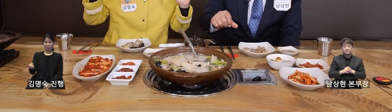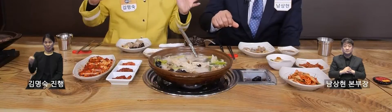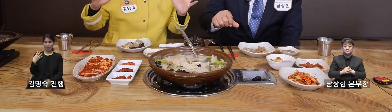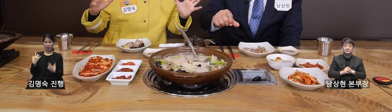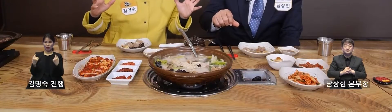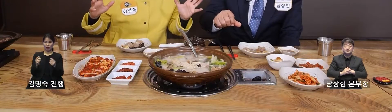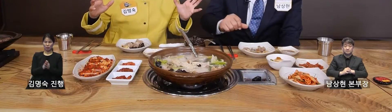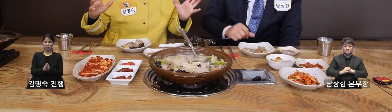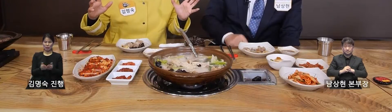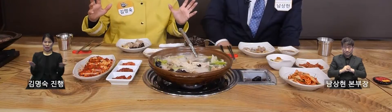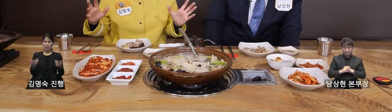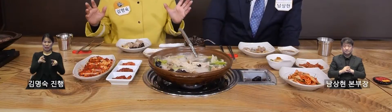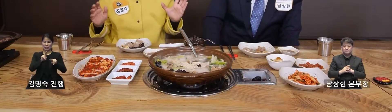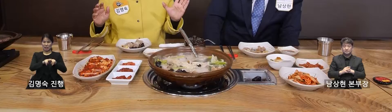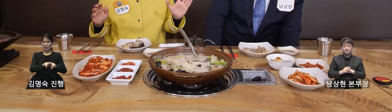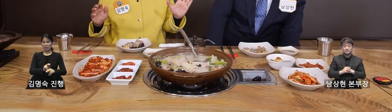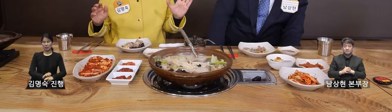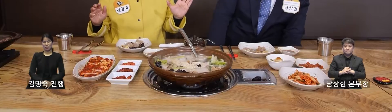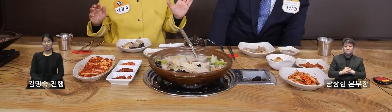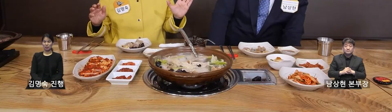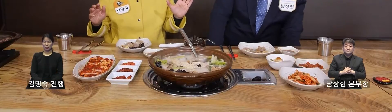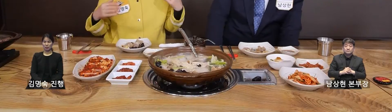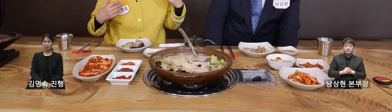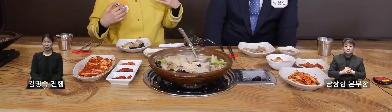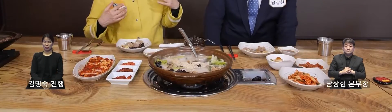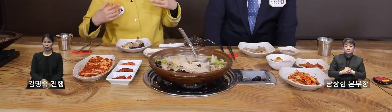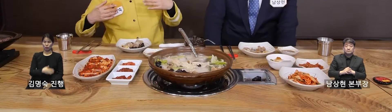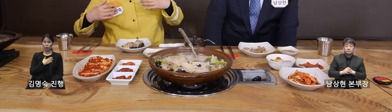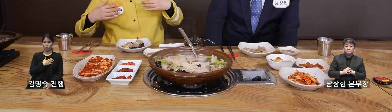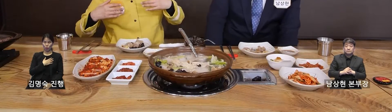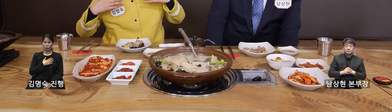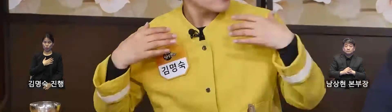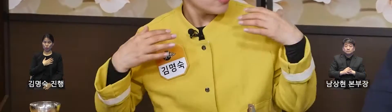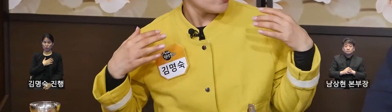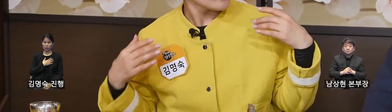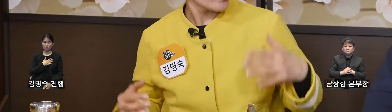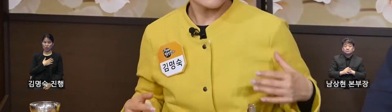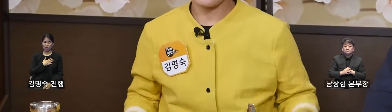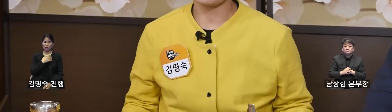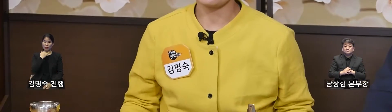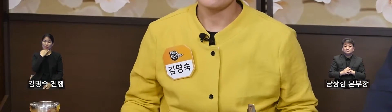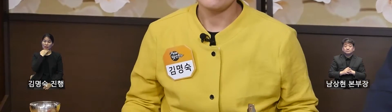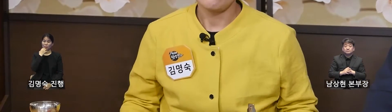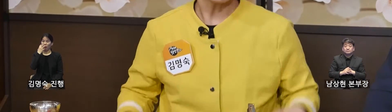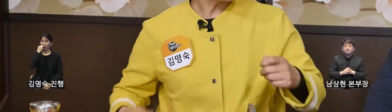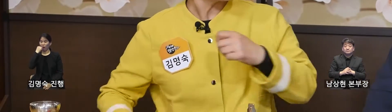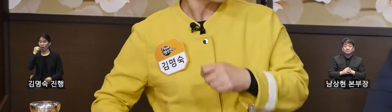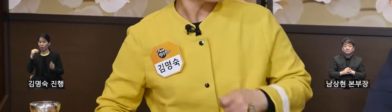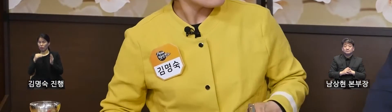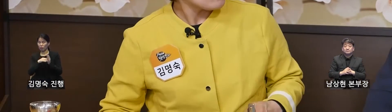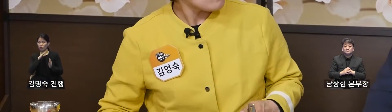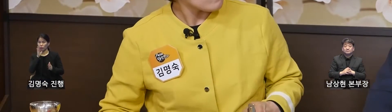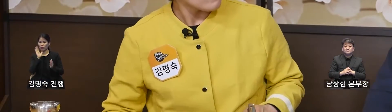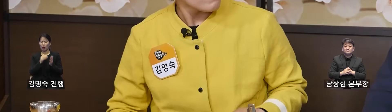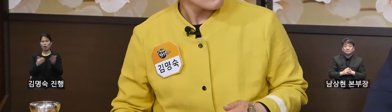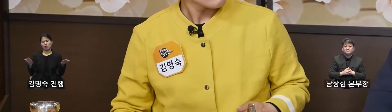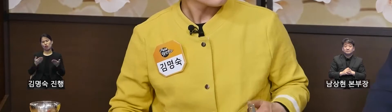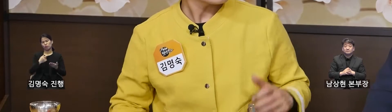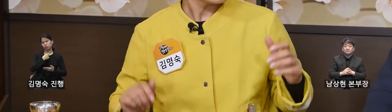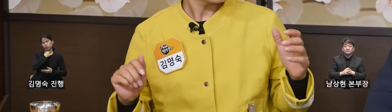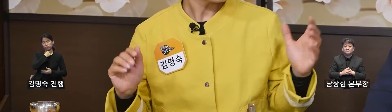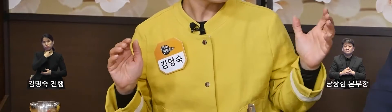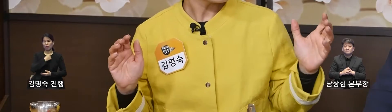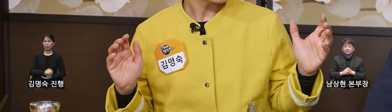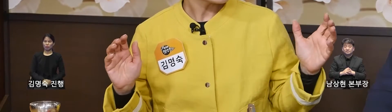것처럼 일자리. 예. 근데 이제 저도 이제 만약에 이제 그 연령대가 돼서 일을 하고 싶어요.